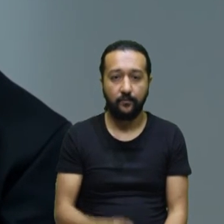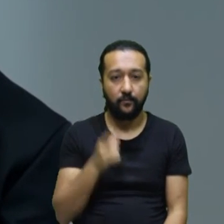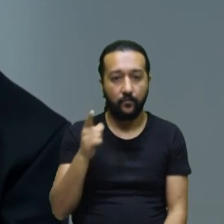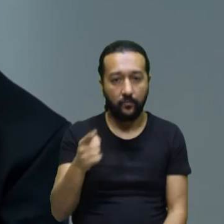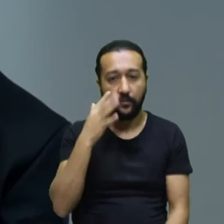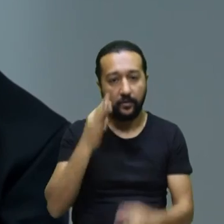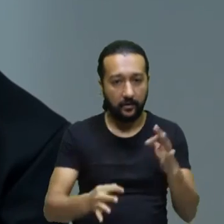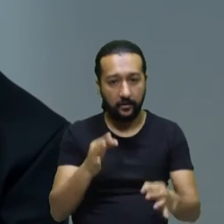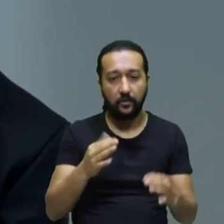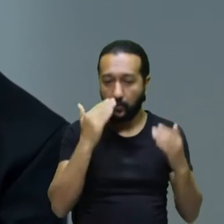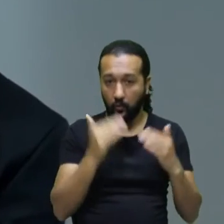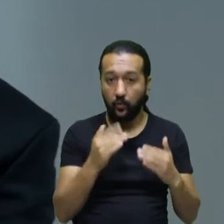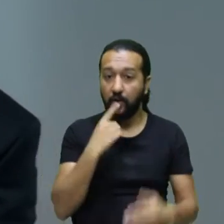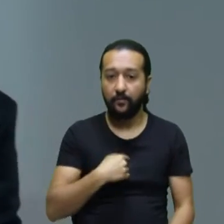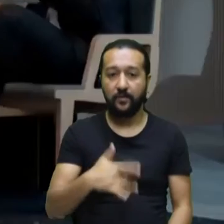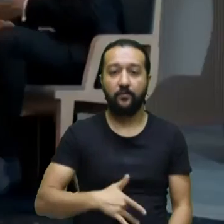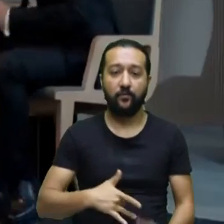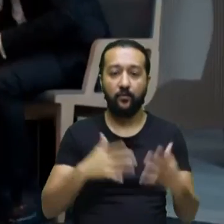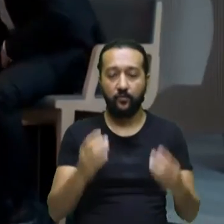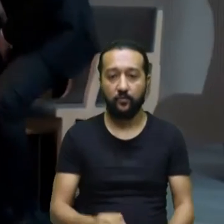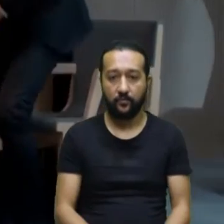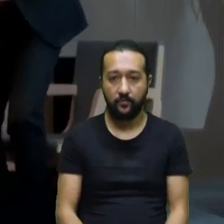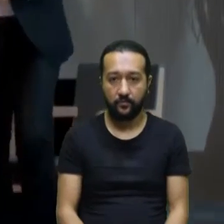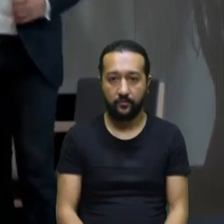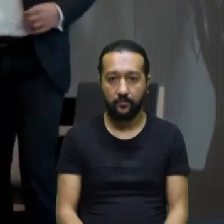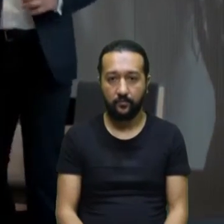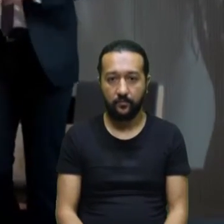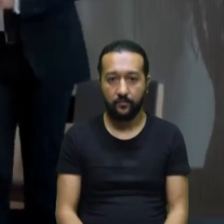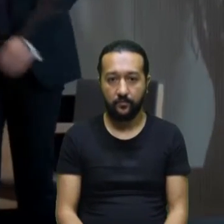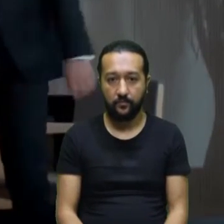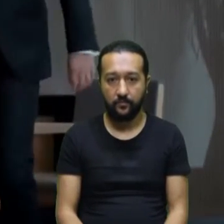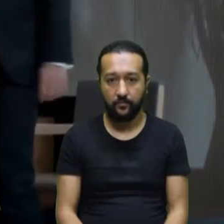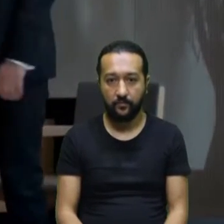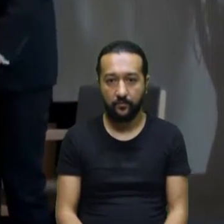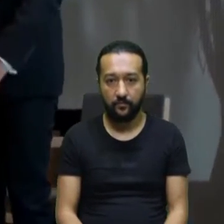Bunu teyit etmenize memnun oldum. Gülümseyerek kalkınca Fehmi de kalktı.